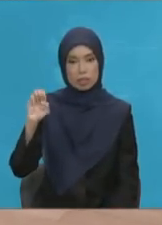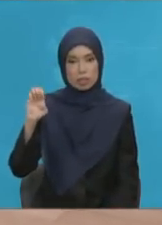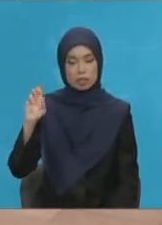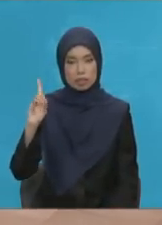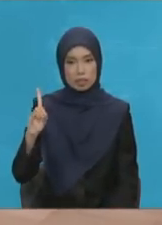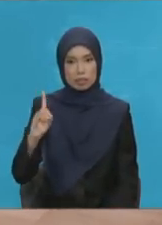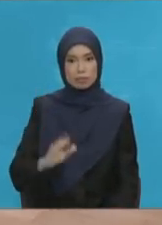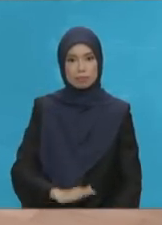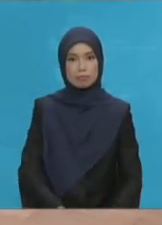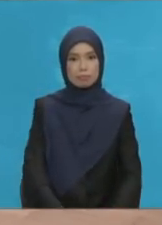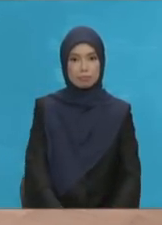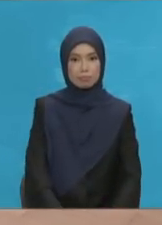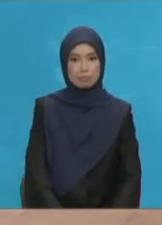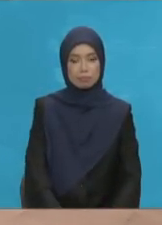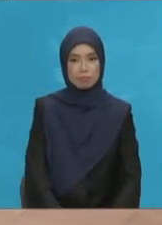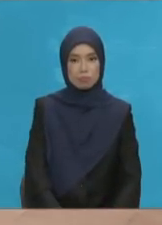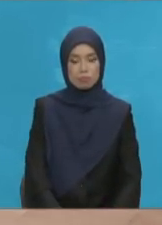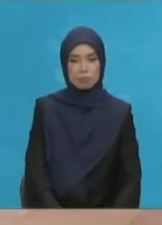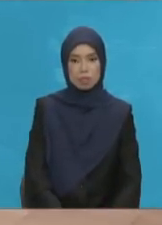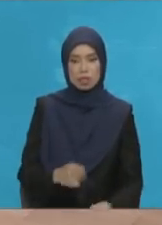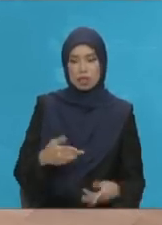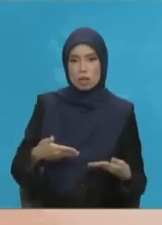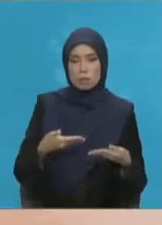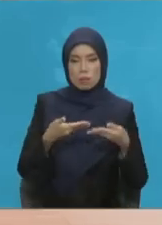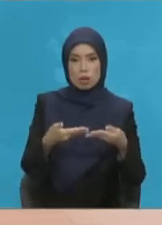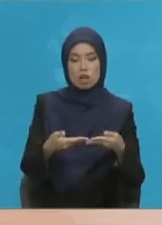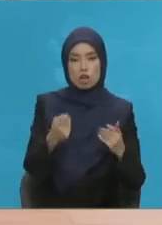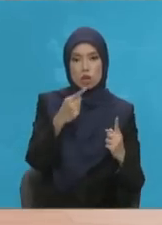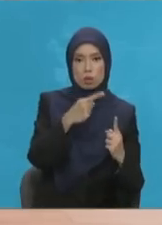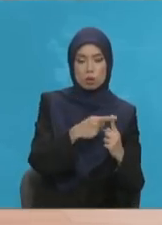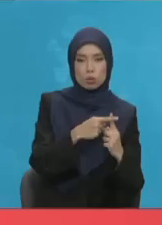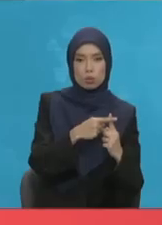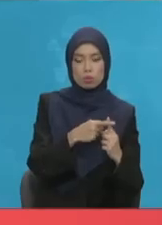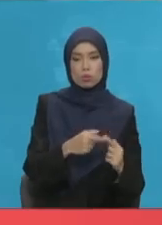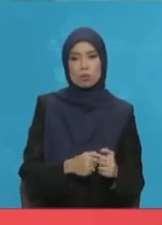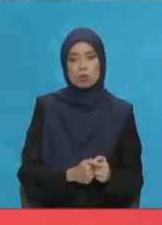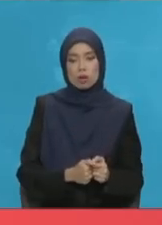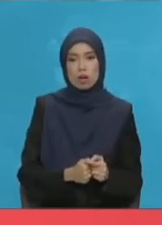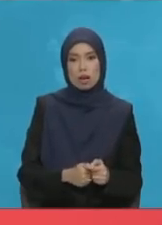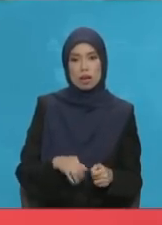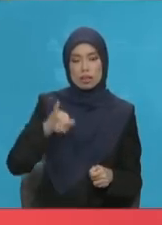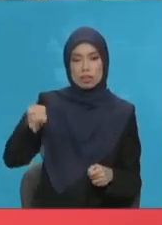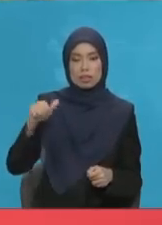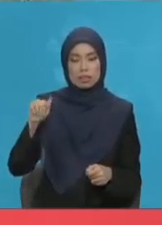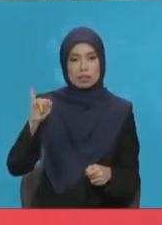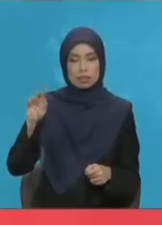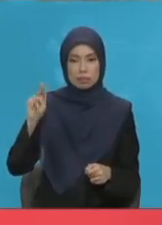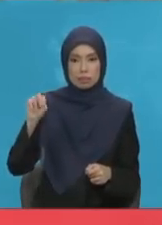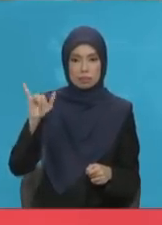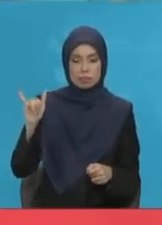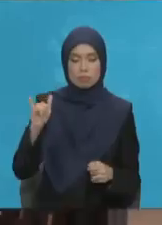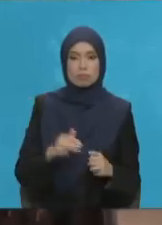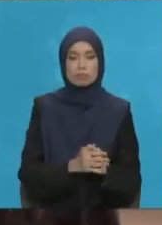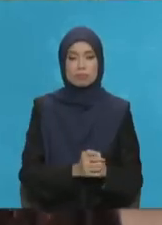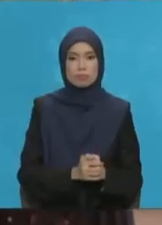Nurul Iman tanda diraja diserahkan kepada pengarah Awang Zaini manakala pertunangan di Raja diserahkan